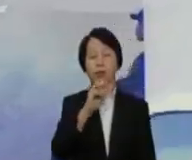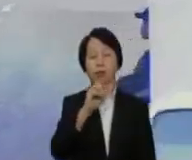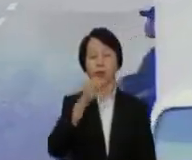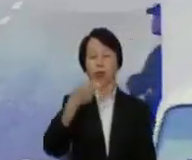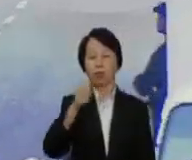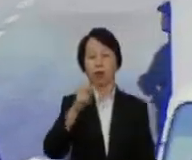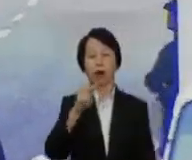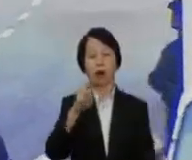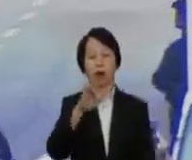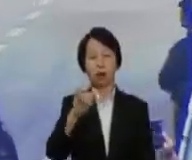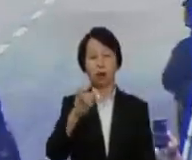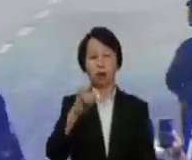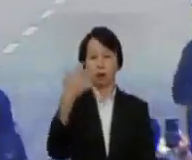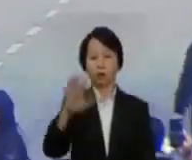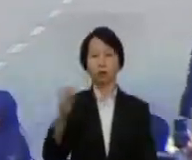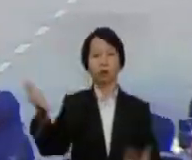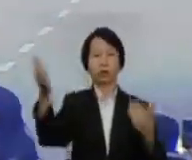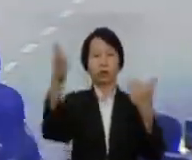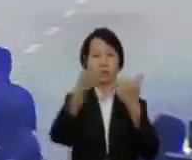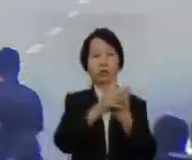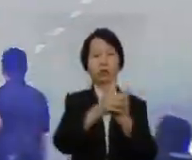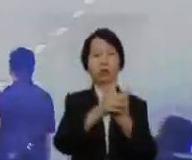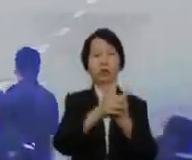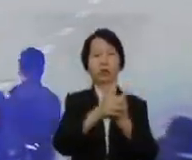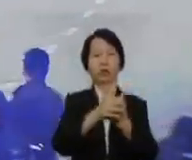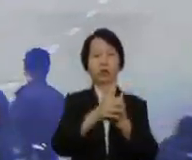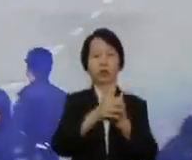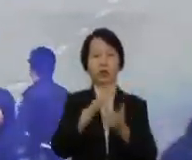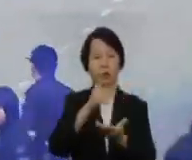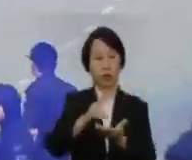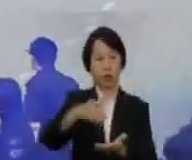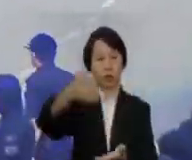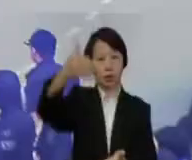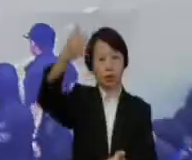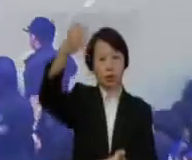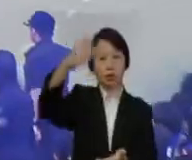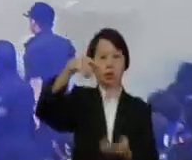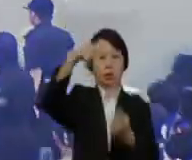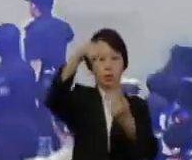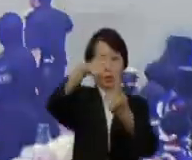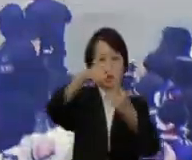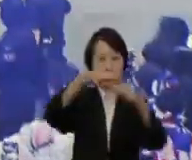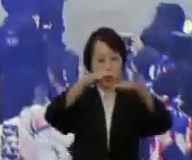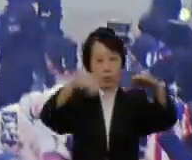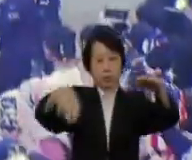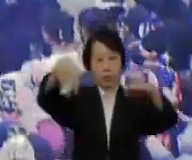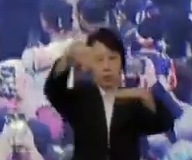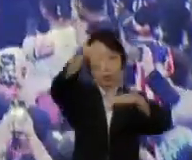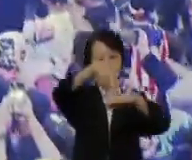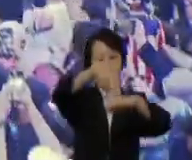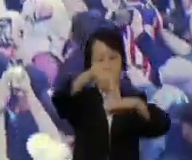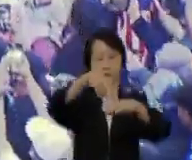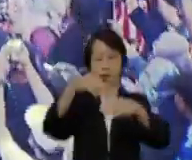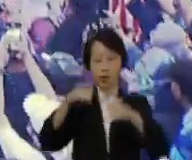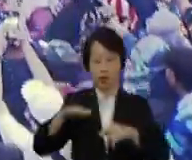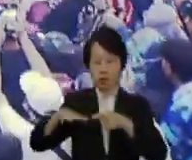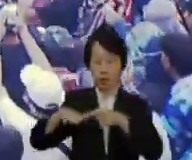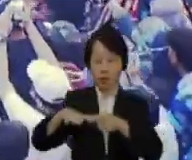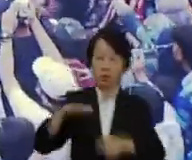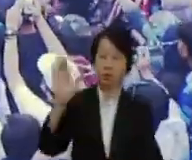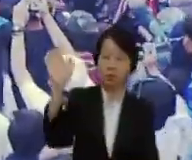Abidin telah pun tiba di Dataran Merdeka menuju ke pentas utama memberikan lambaian